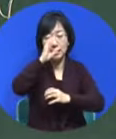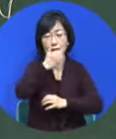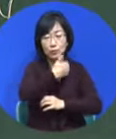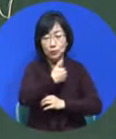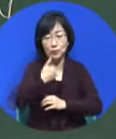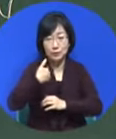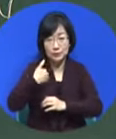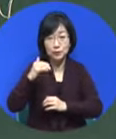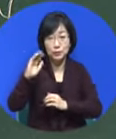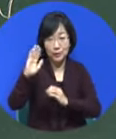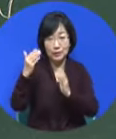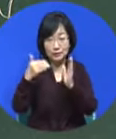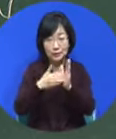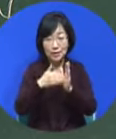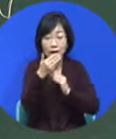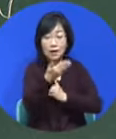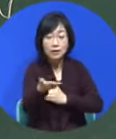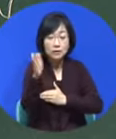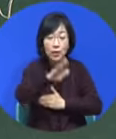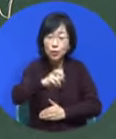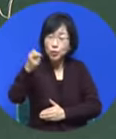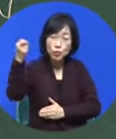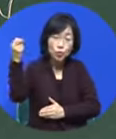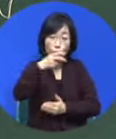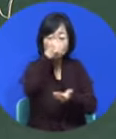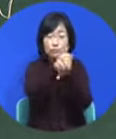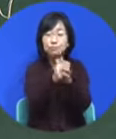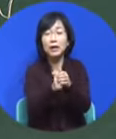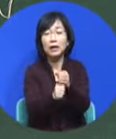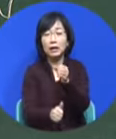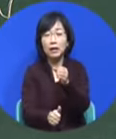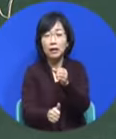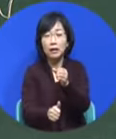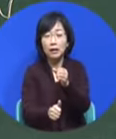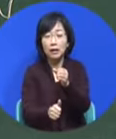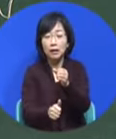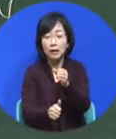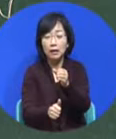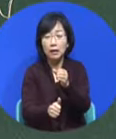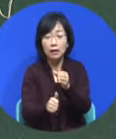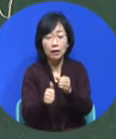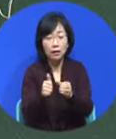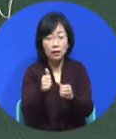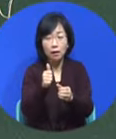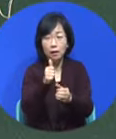교교한 또 락 거 했